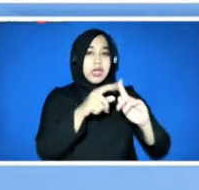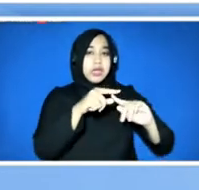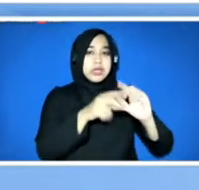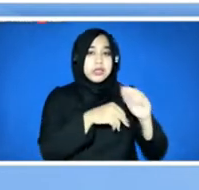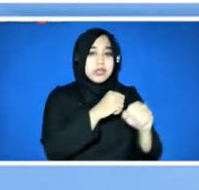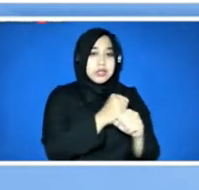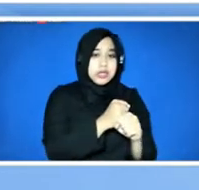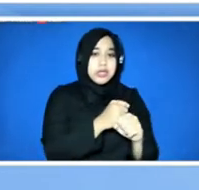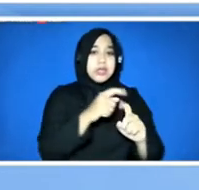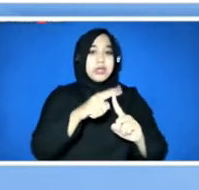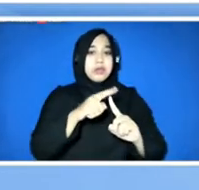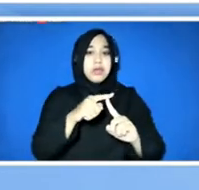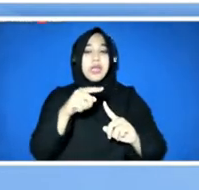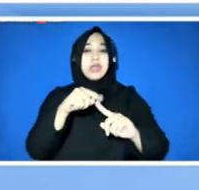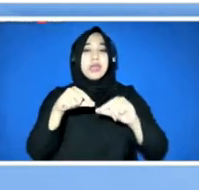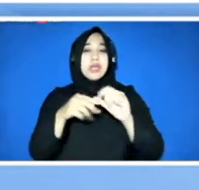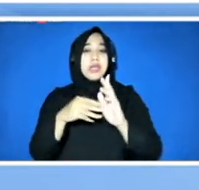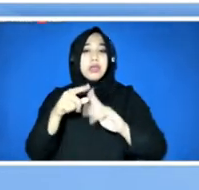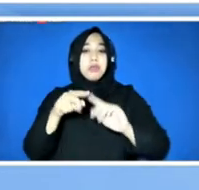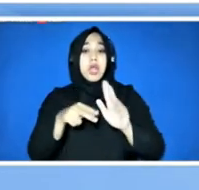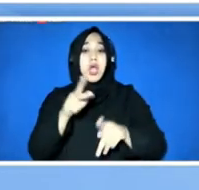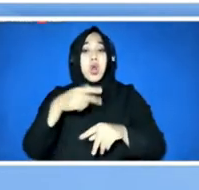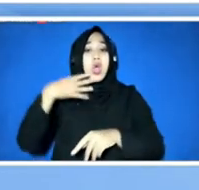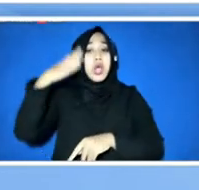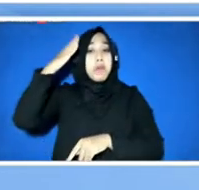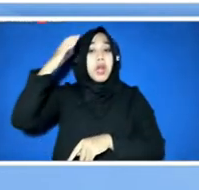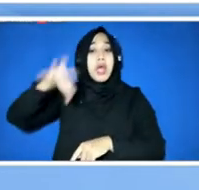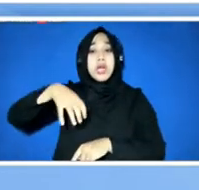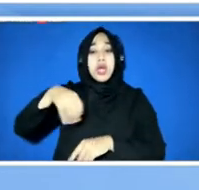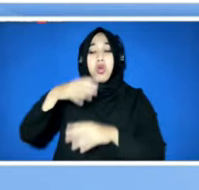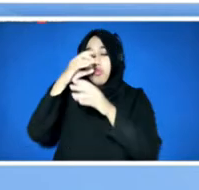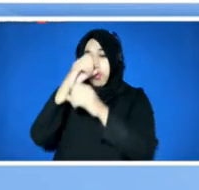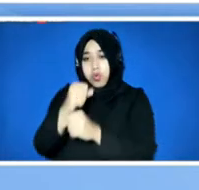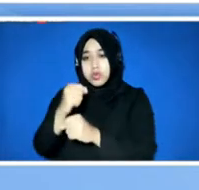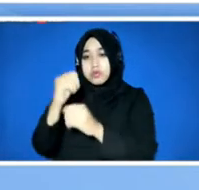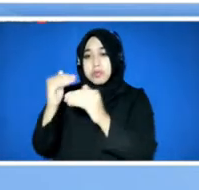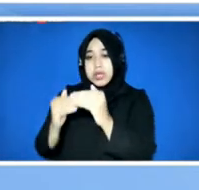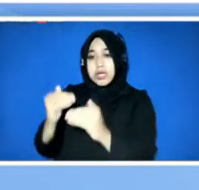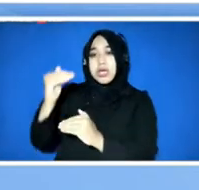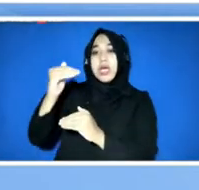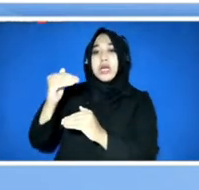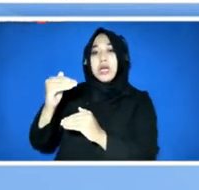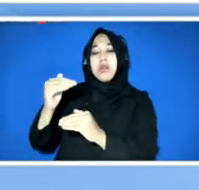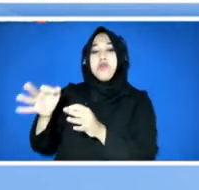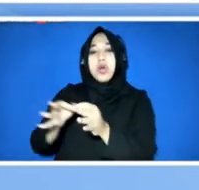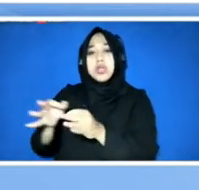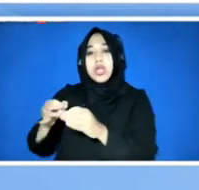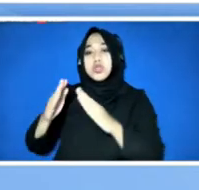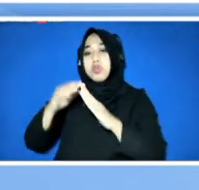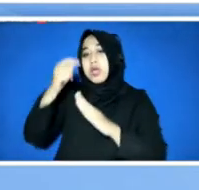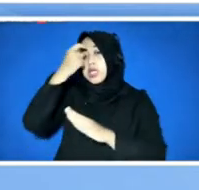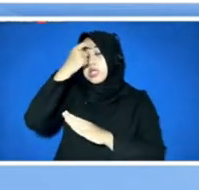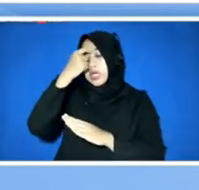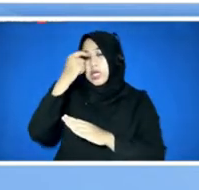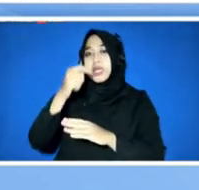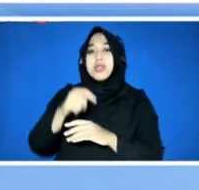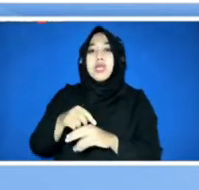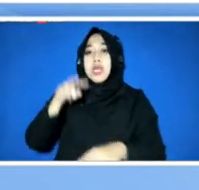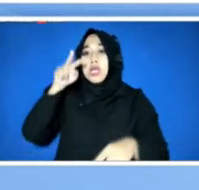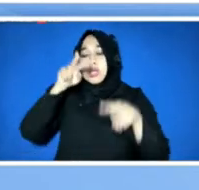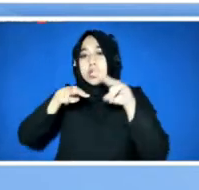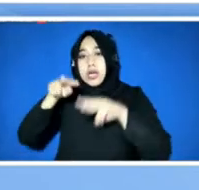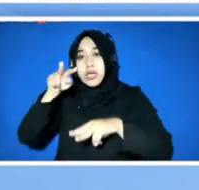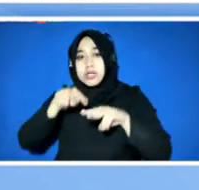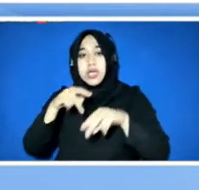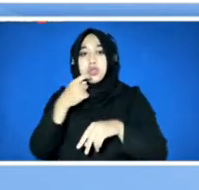treatment. Kalau kepala daerah fokus meningkatkan kapasitas layanan rumah sakit, gencar melakukan tracing, yang di tracing bukan hanya di data